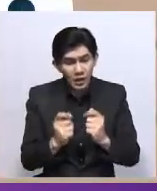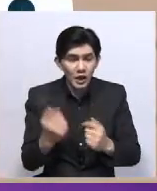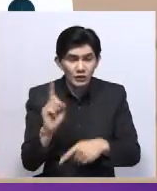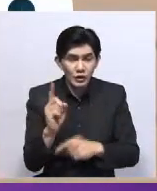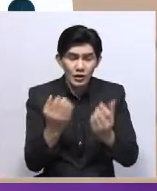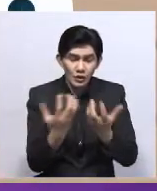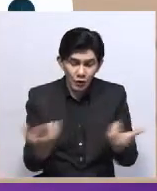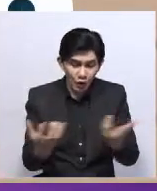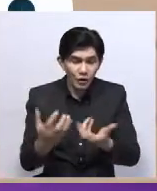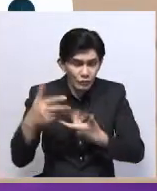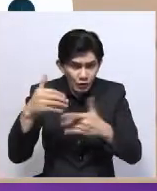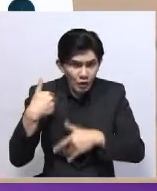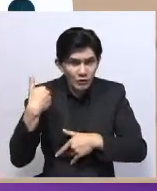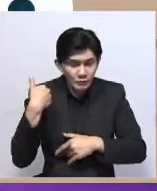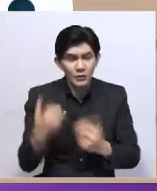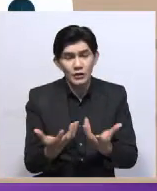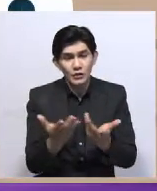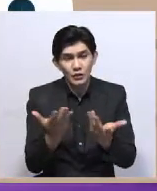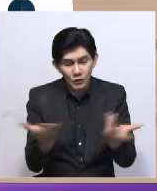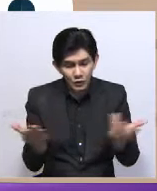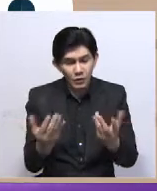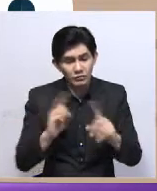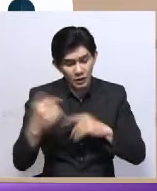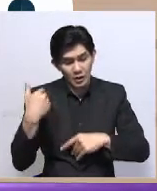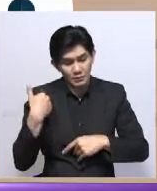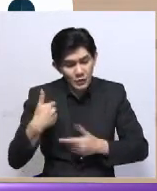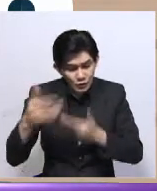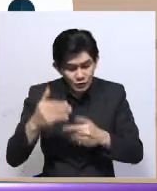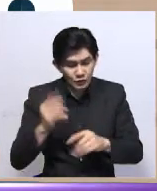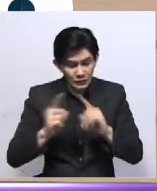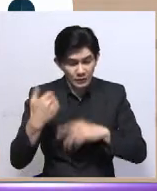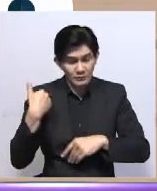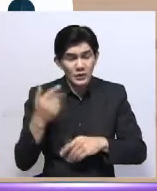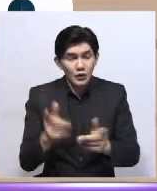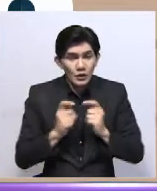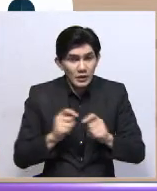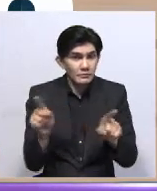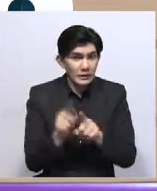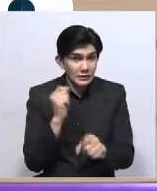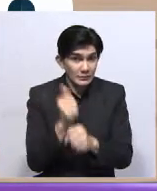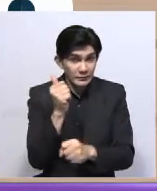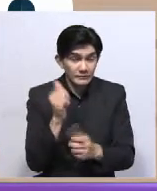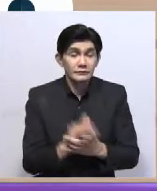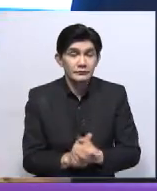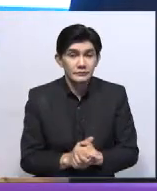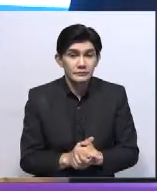นส่งสินค้าการขอใบอนุญาตประกอบการขนส่งประจำทางและไม่ประจำทาง